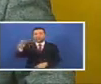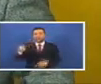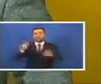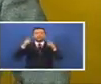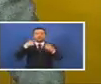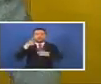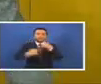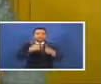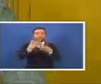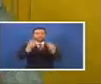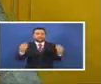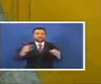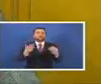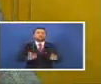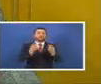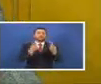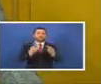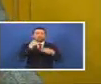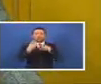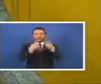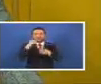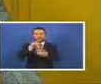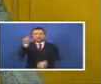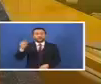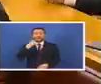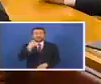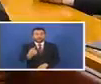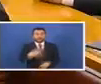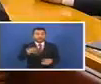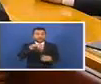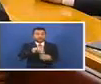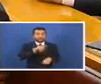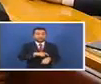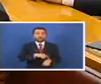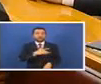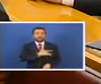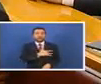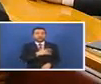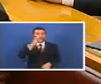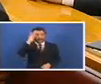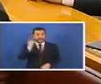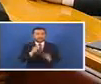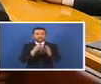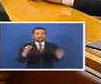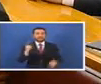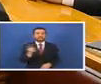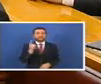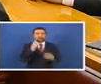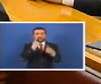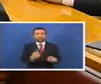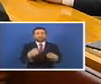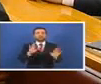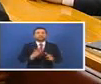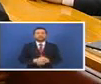karton insanlar, naylon naylon tipler ve söylediklerinde yüreğe dokunan hiçbir şey